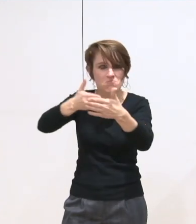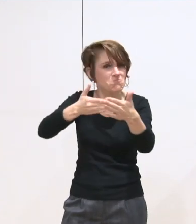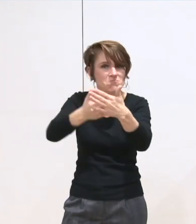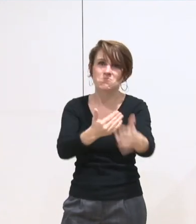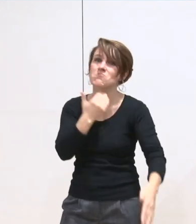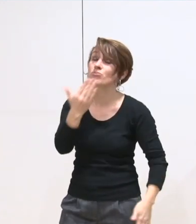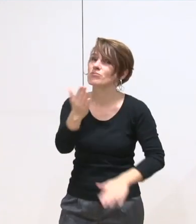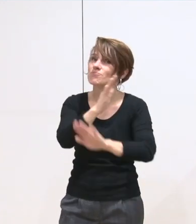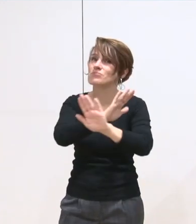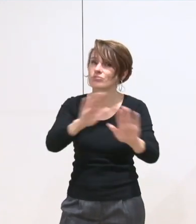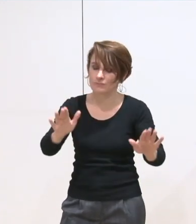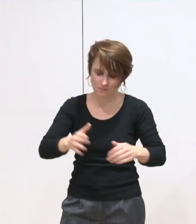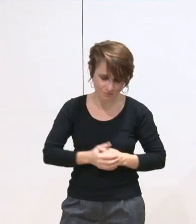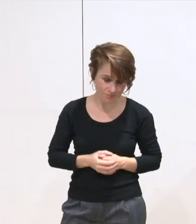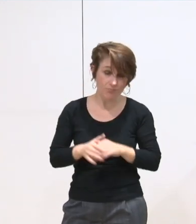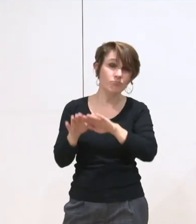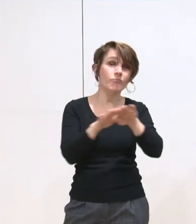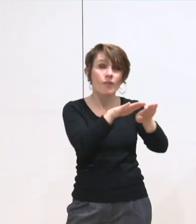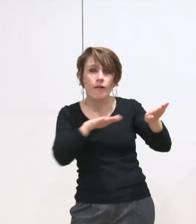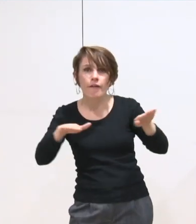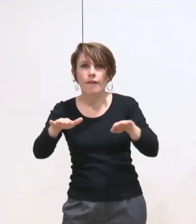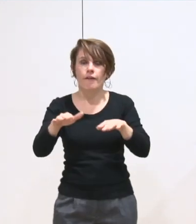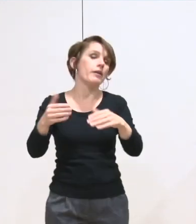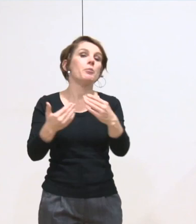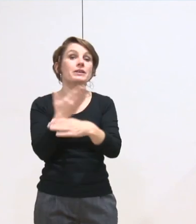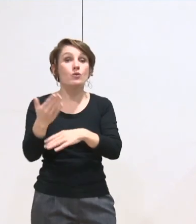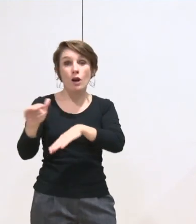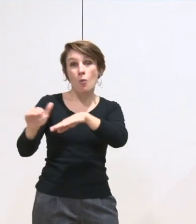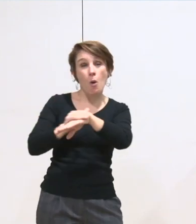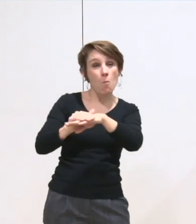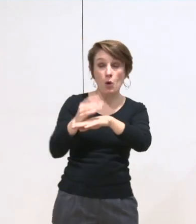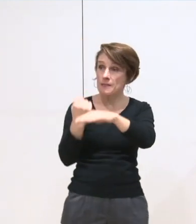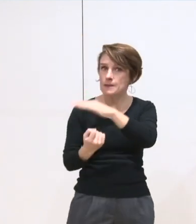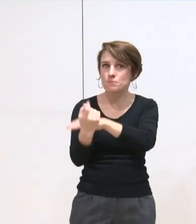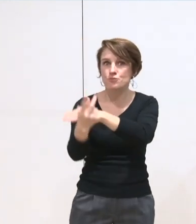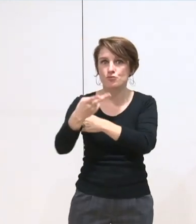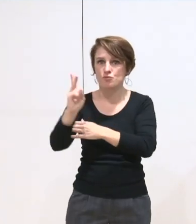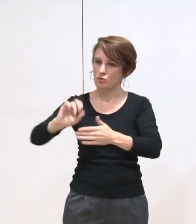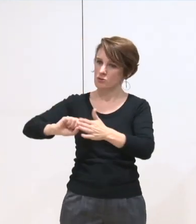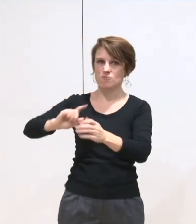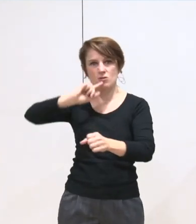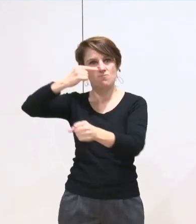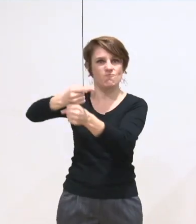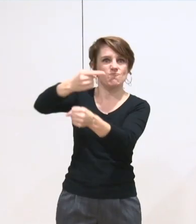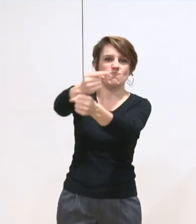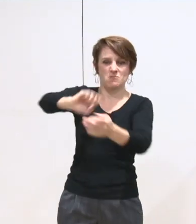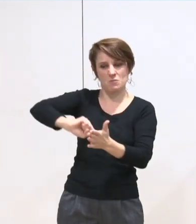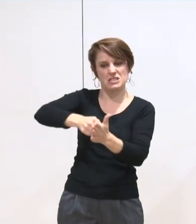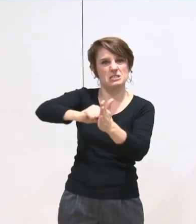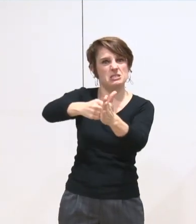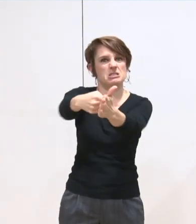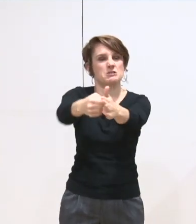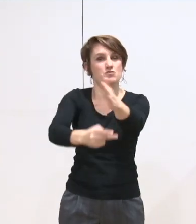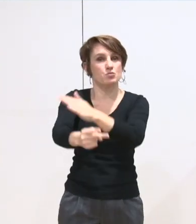cela viennent s'ajouter les politiques récessionnistes qui étouffent, comme jamais, toutes les communes du pays. Et elles étouffent